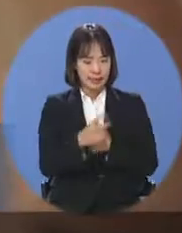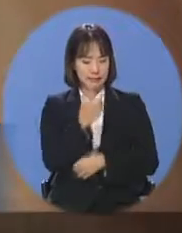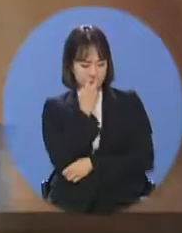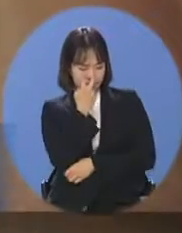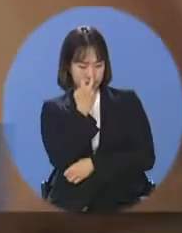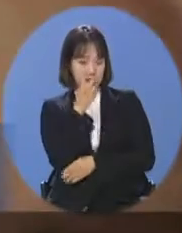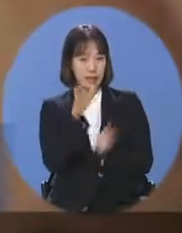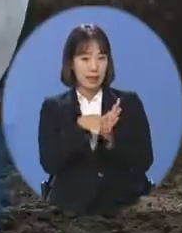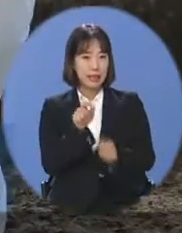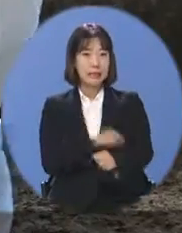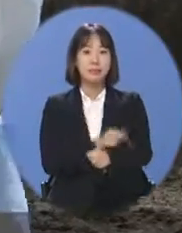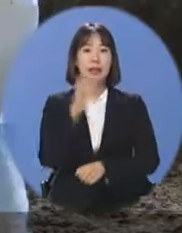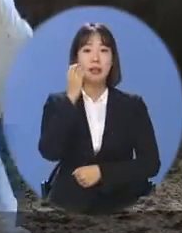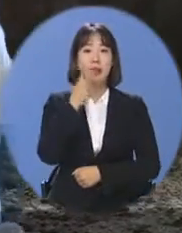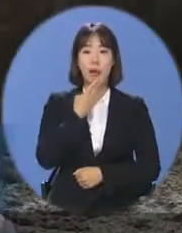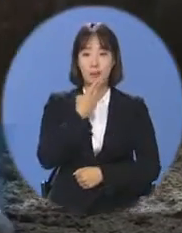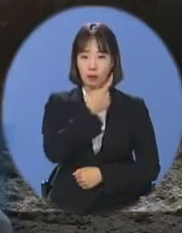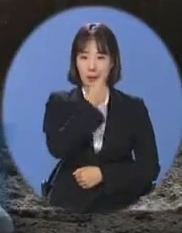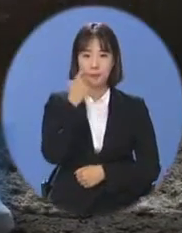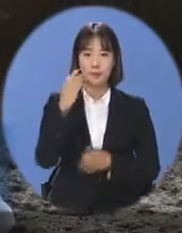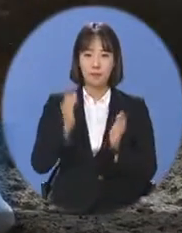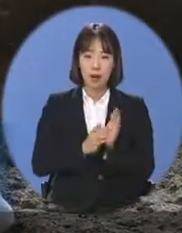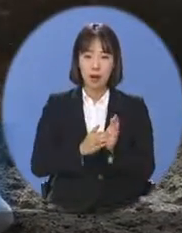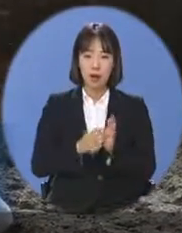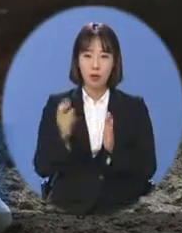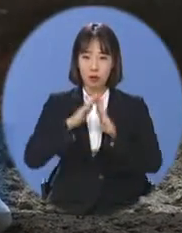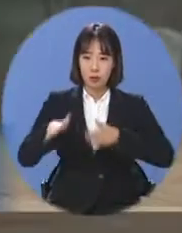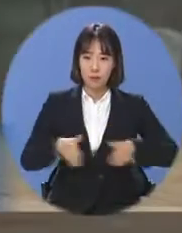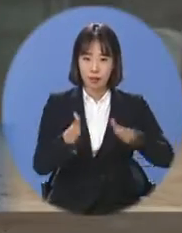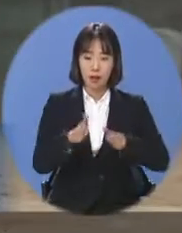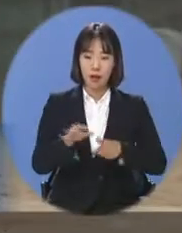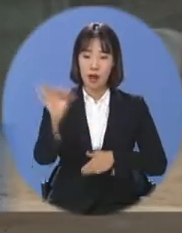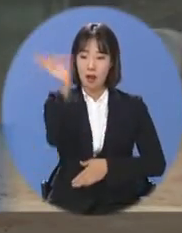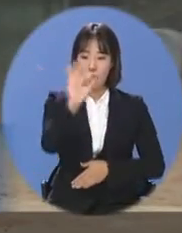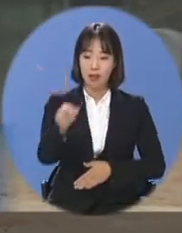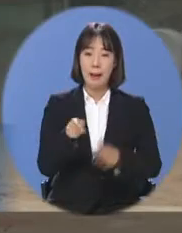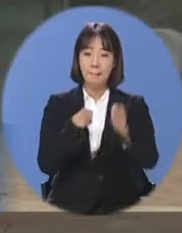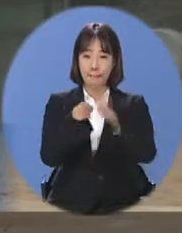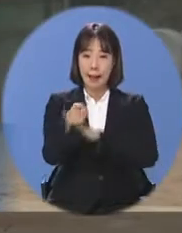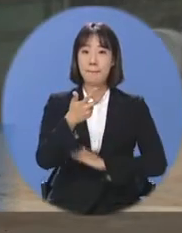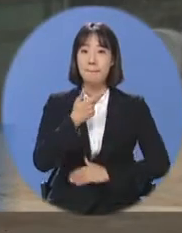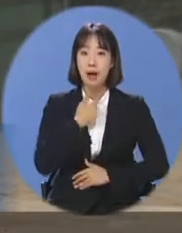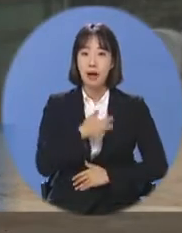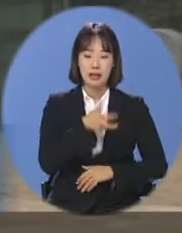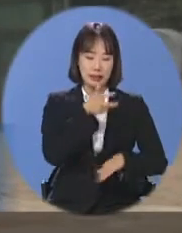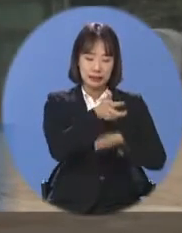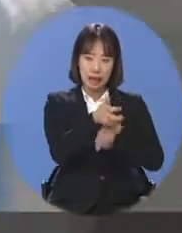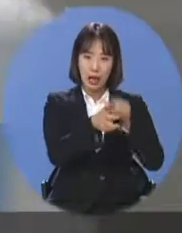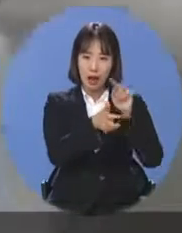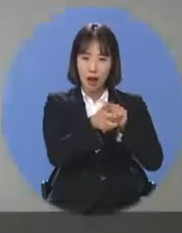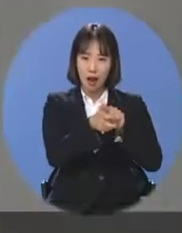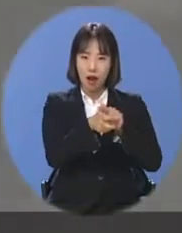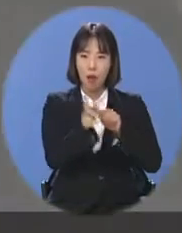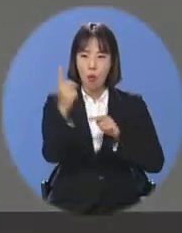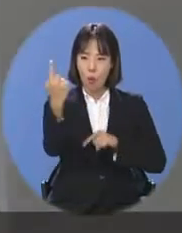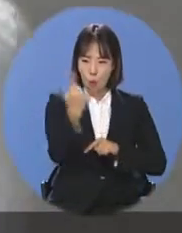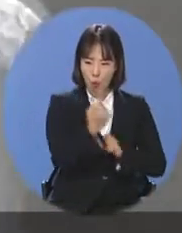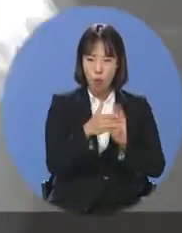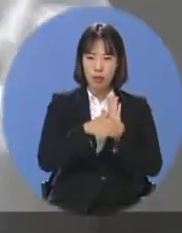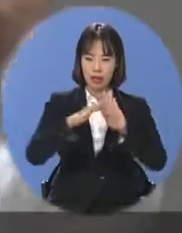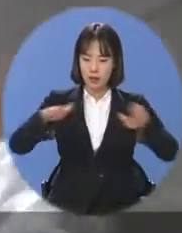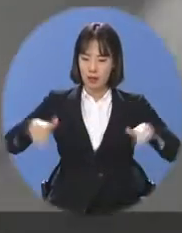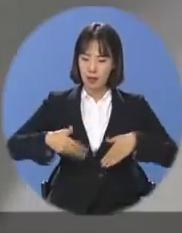별다른 이상은 없는 것으로 확인됐다고 덧붙였습니다. 전라남도는 또 연천 농장을 방문했던 농장 컨설팅 업체 차량이 전남